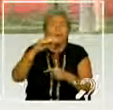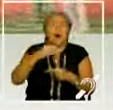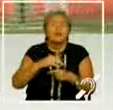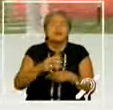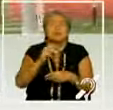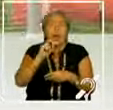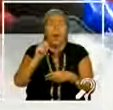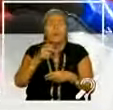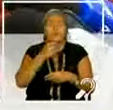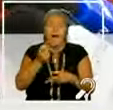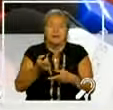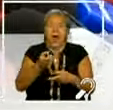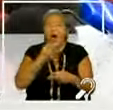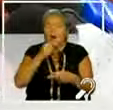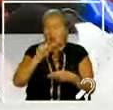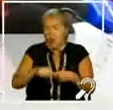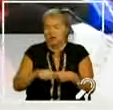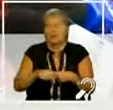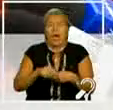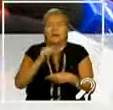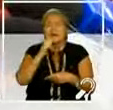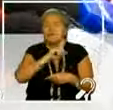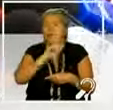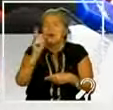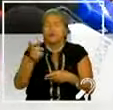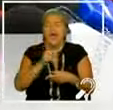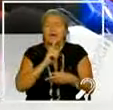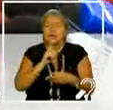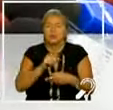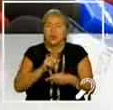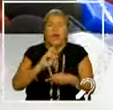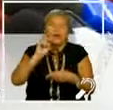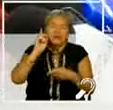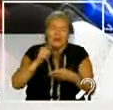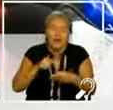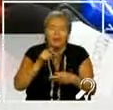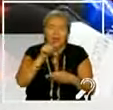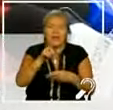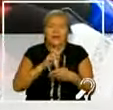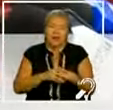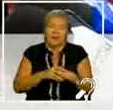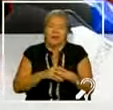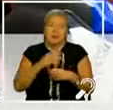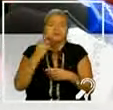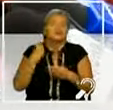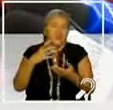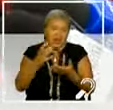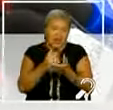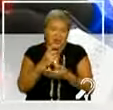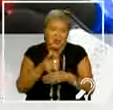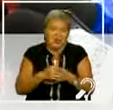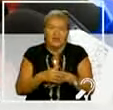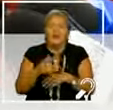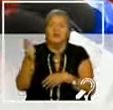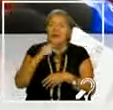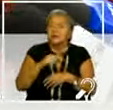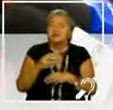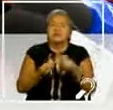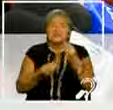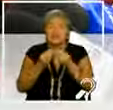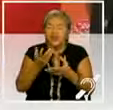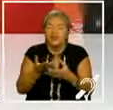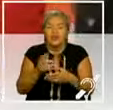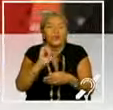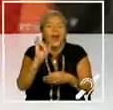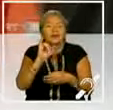ăsta Gata nu mai poate să ne atingă nimeni Anul ăsta trebuie să ne aduceți echipe de la 10 kg să jucăm că nu mai